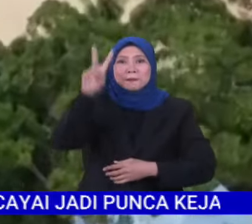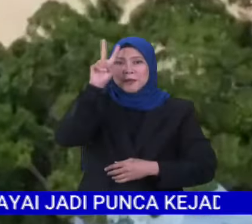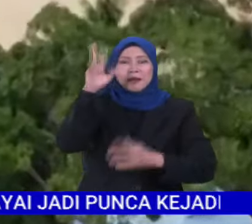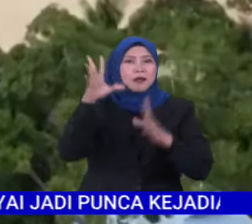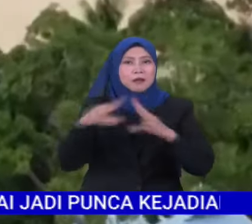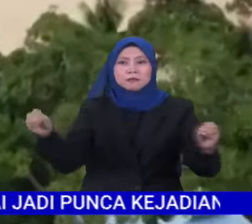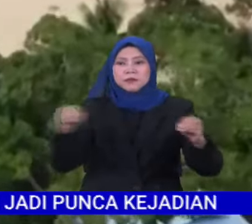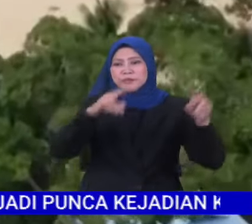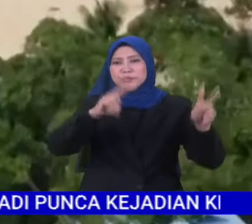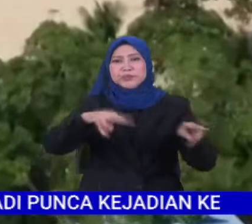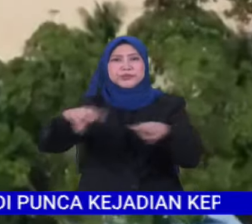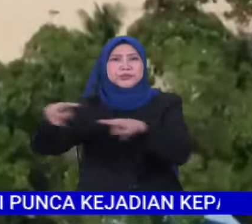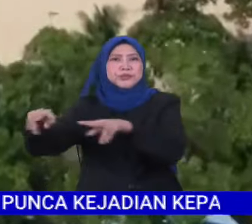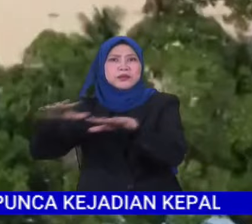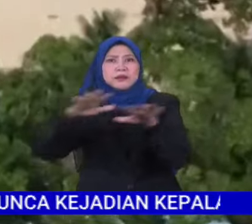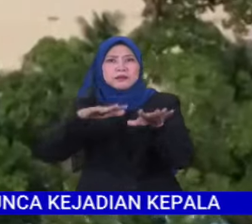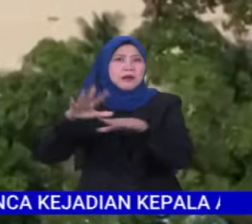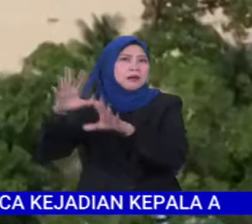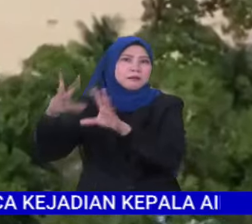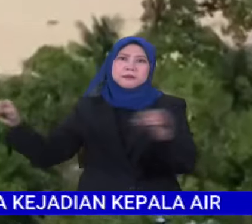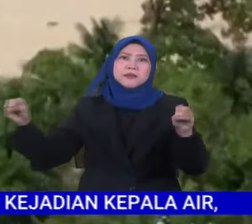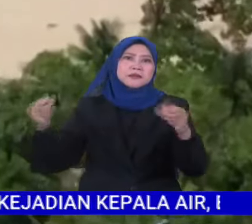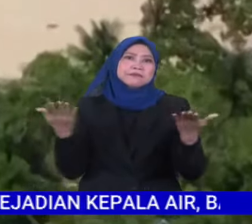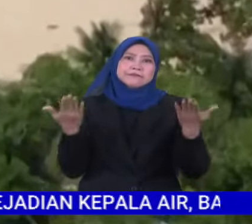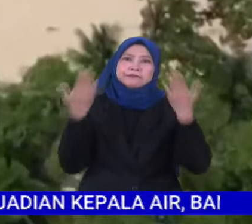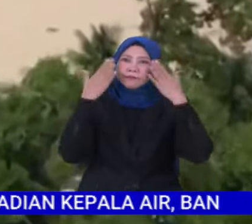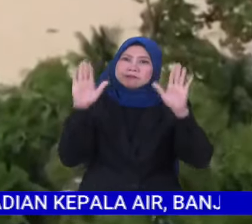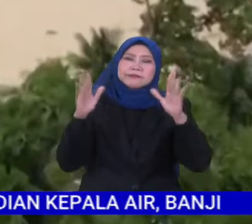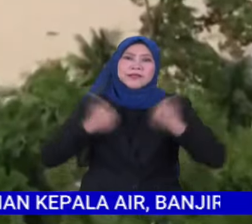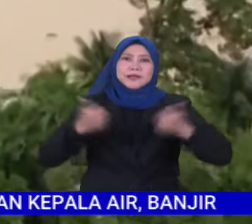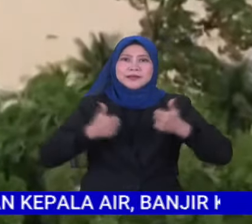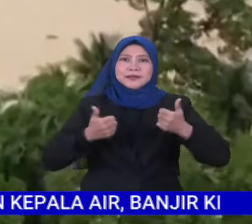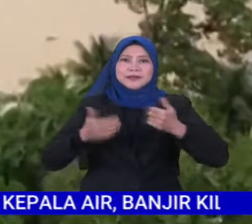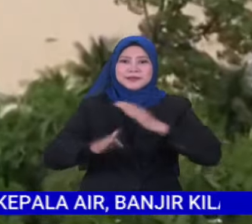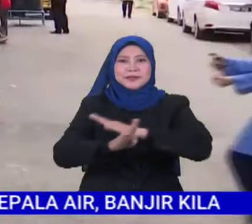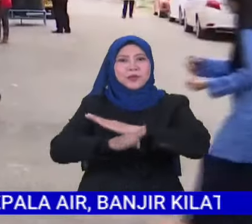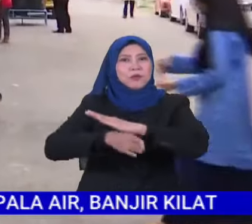tenang hwheh nah Anda korban Sonia by atau